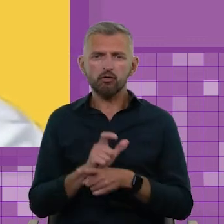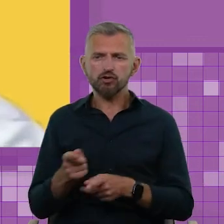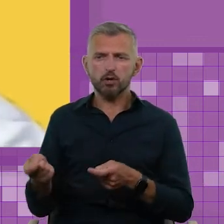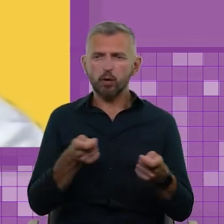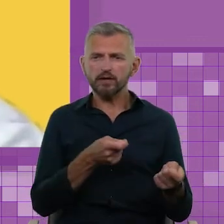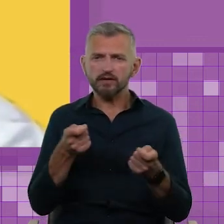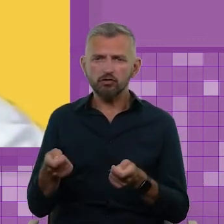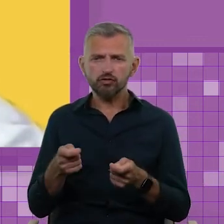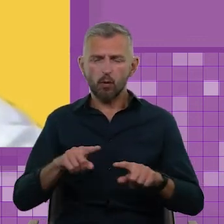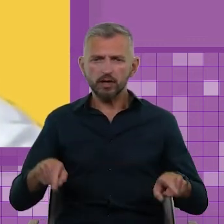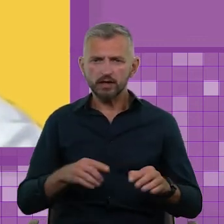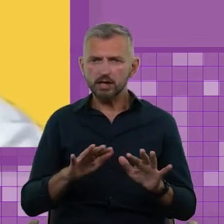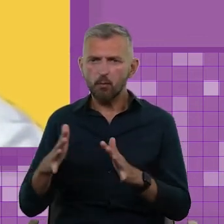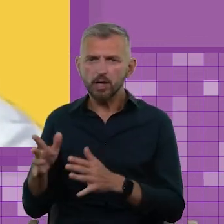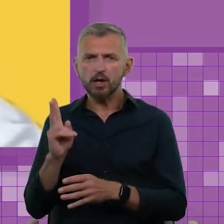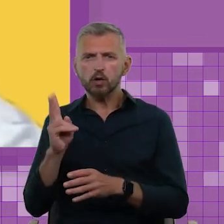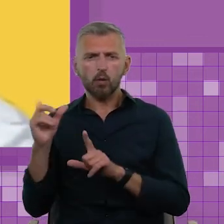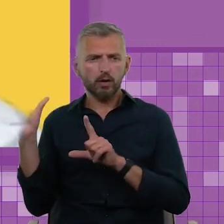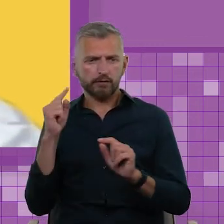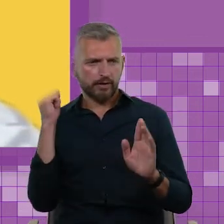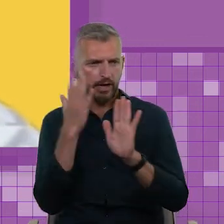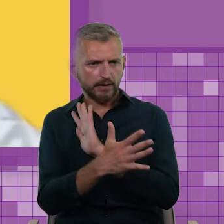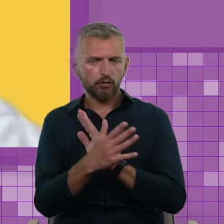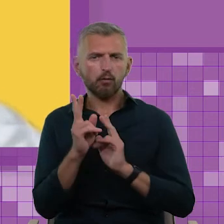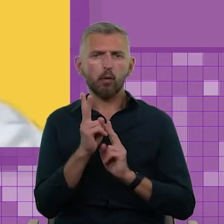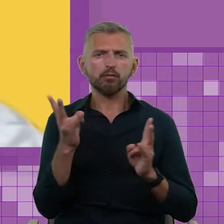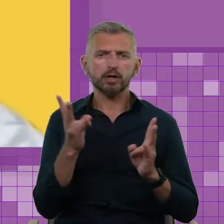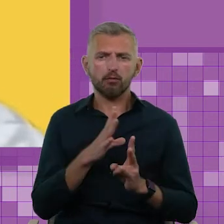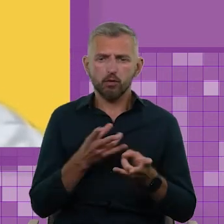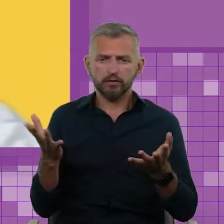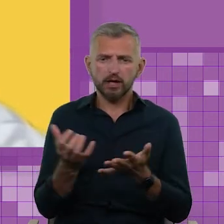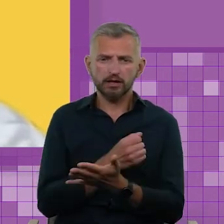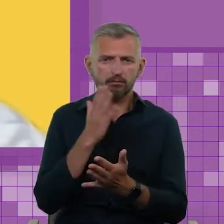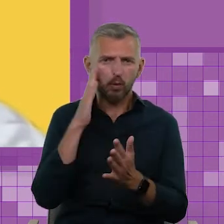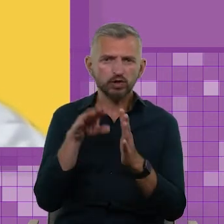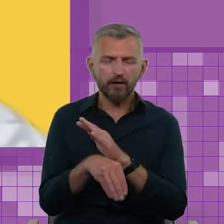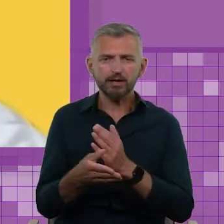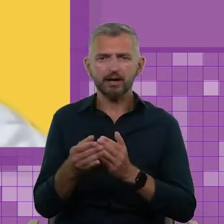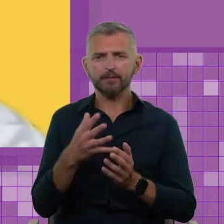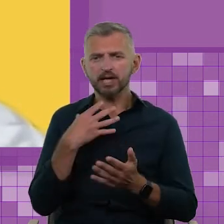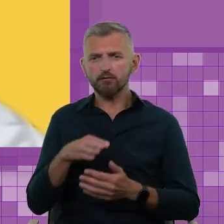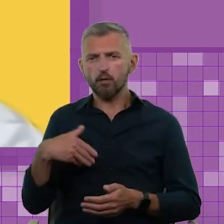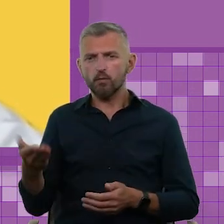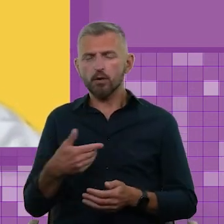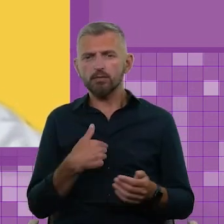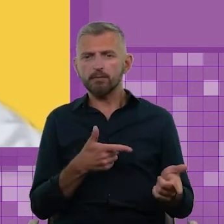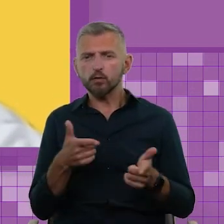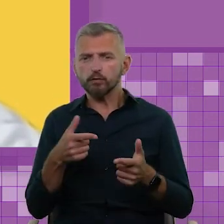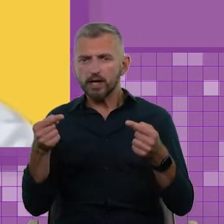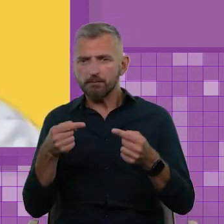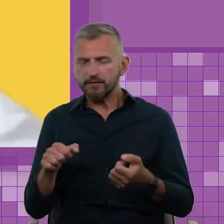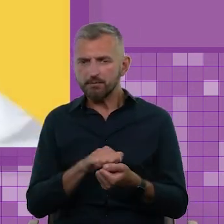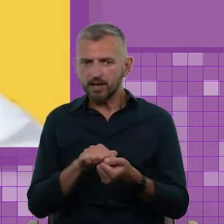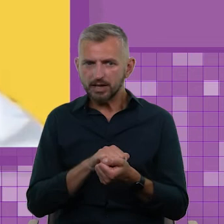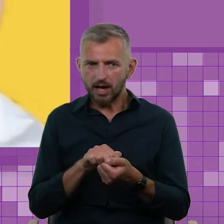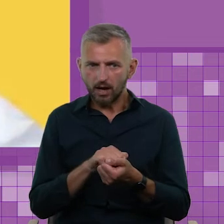логістичних, організаційних моментів, хтось їхав транзитом, комусь потрібно було знайти проживання. І з свого боку ми підготували там матеріали з